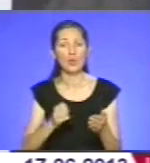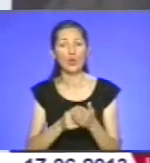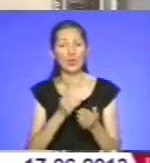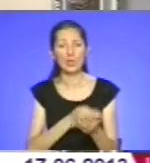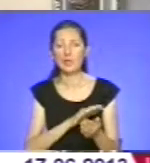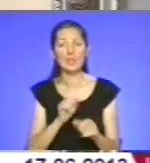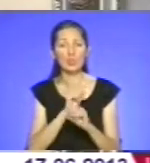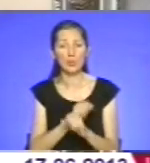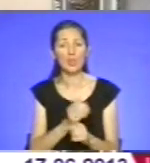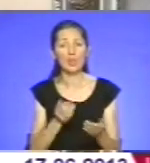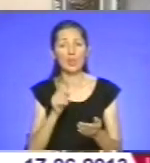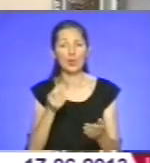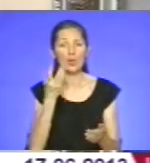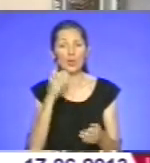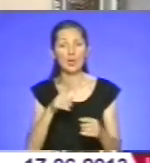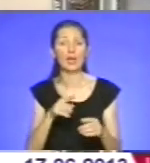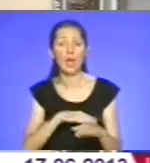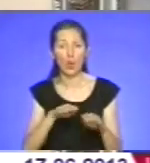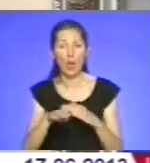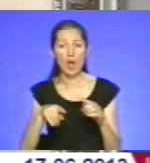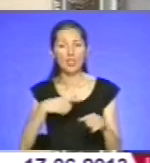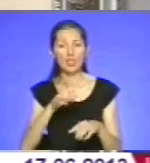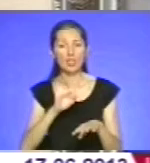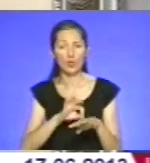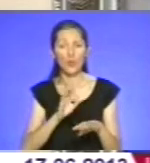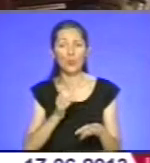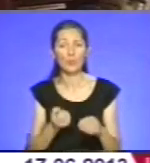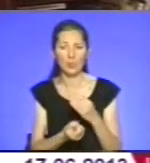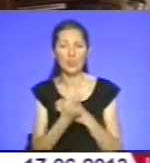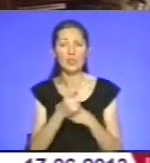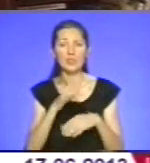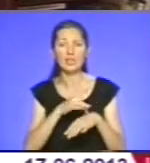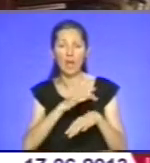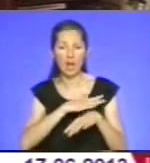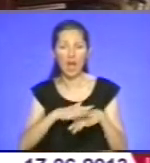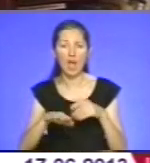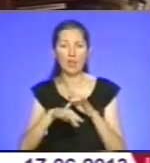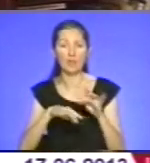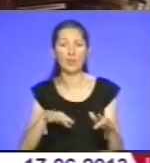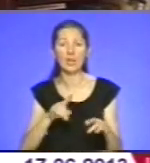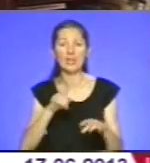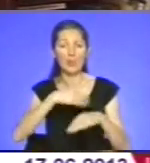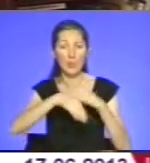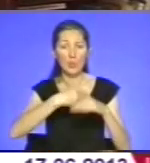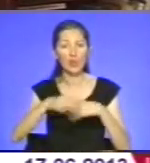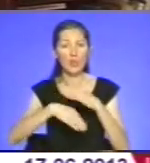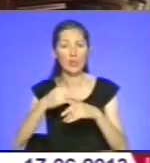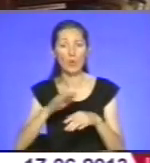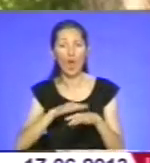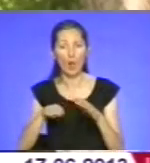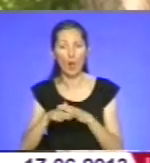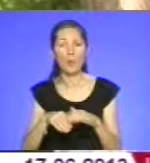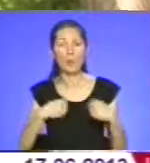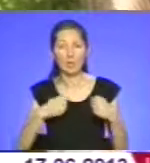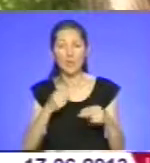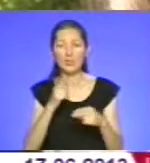через хворобу з'явилися болючі рани. Із перебинтованими руками він щосил намагався встигнути завершити свою останню книгу.